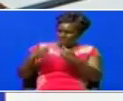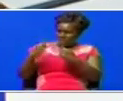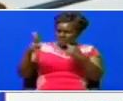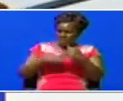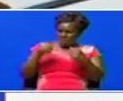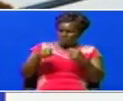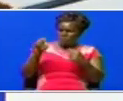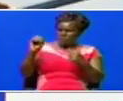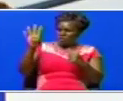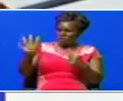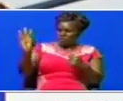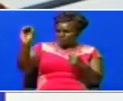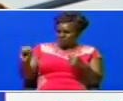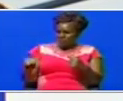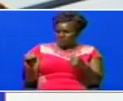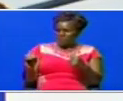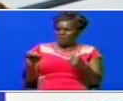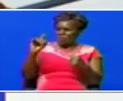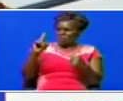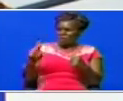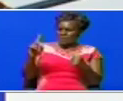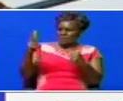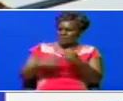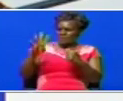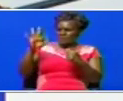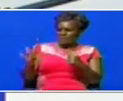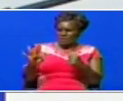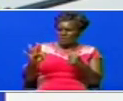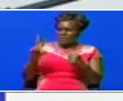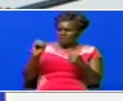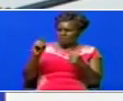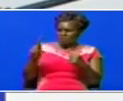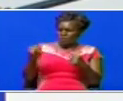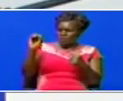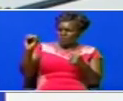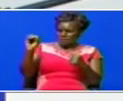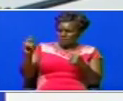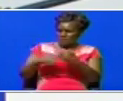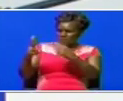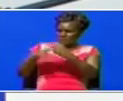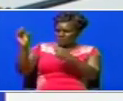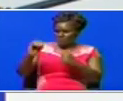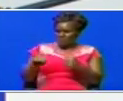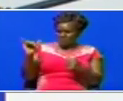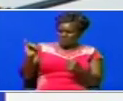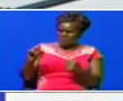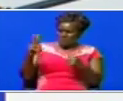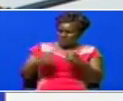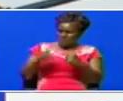87.04%. Michael Maura, 173, 0.07%. Joseph Nyaga, 704,